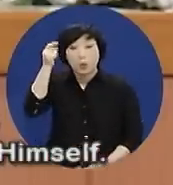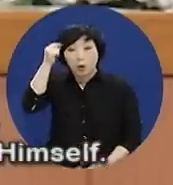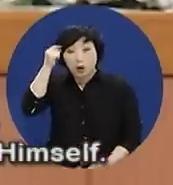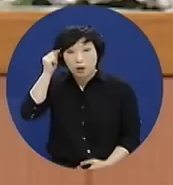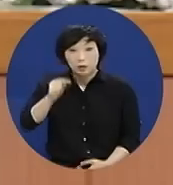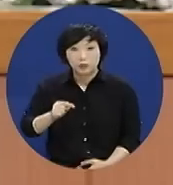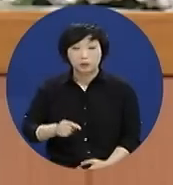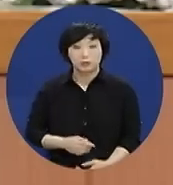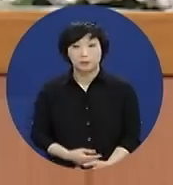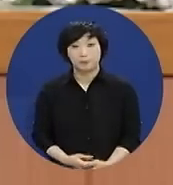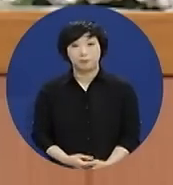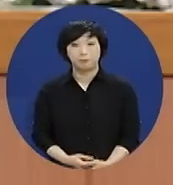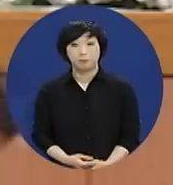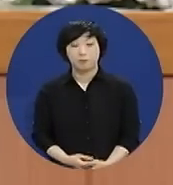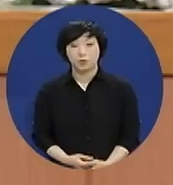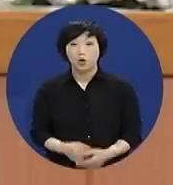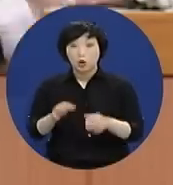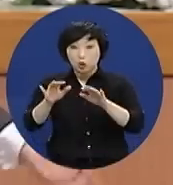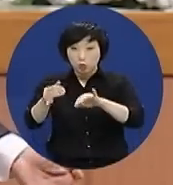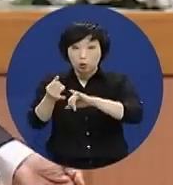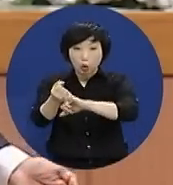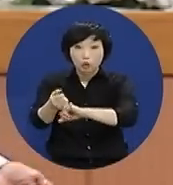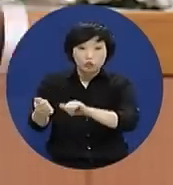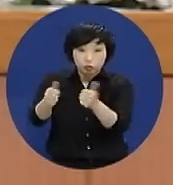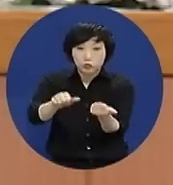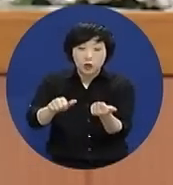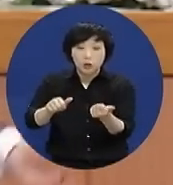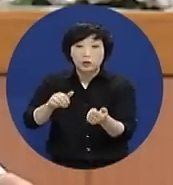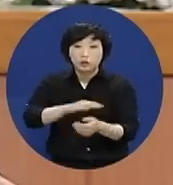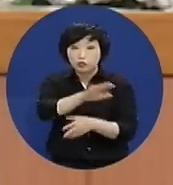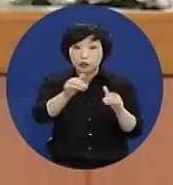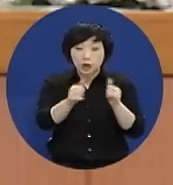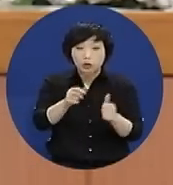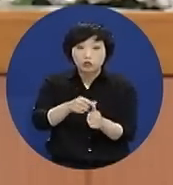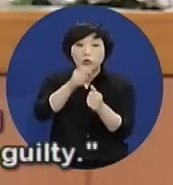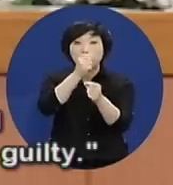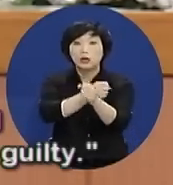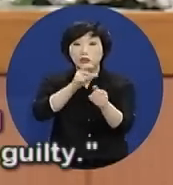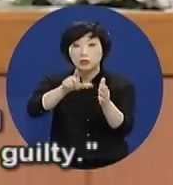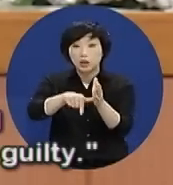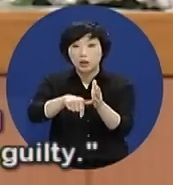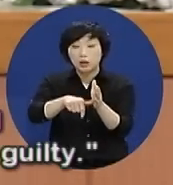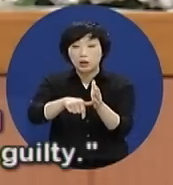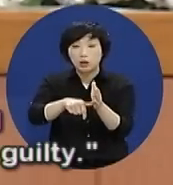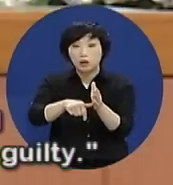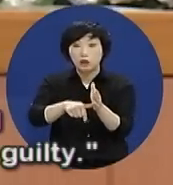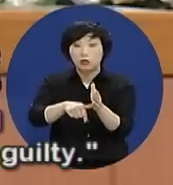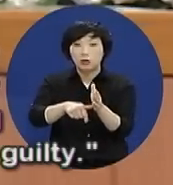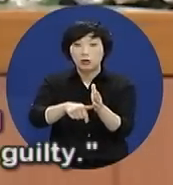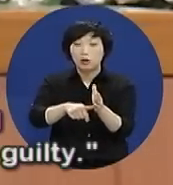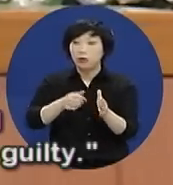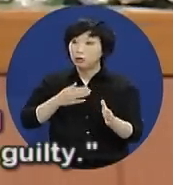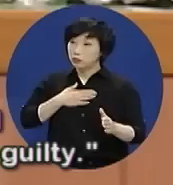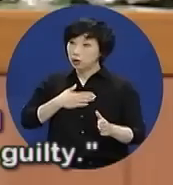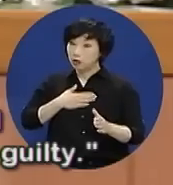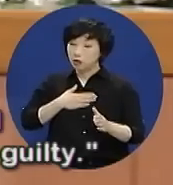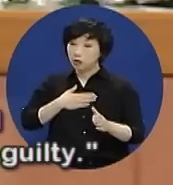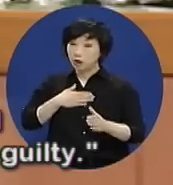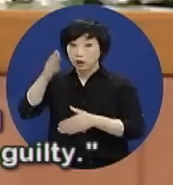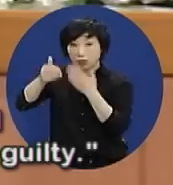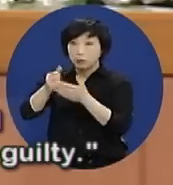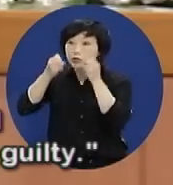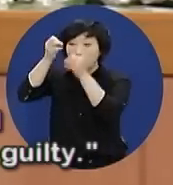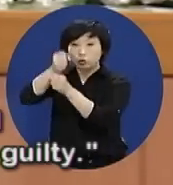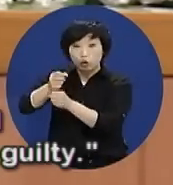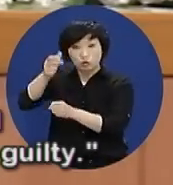ですか必ず死ぬしかない人間を生かす時もし主であり作り主で